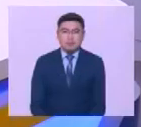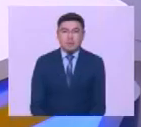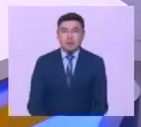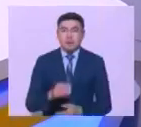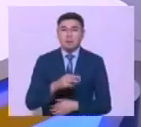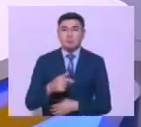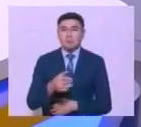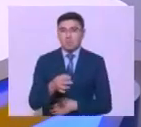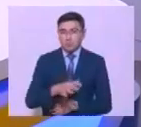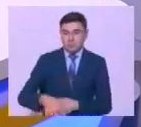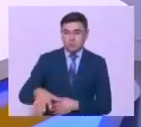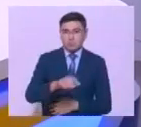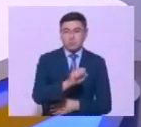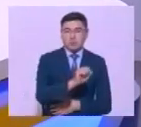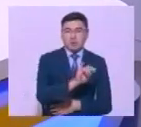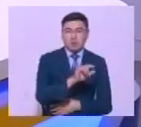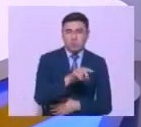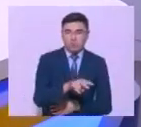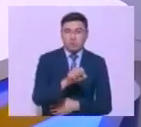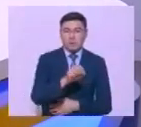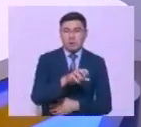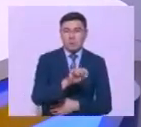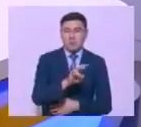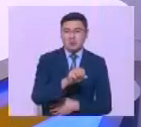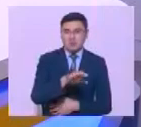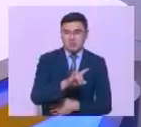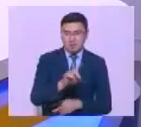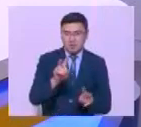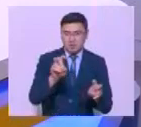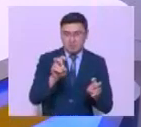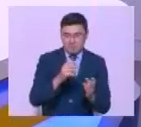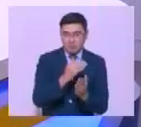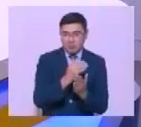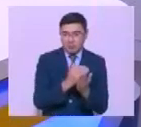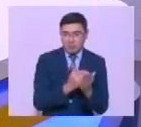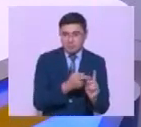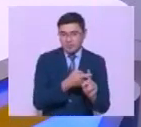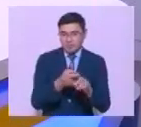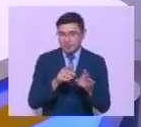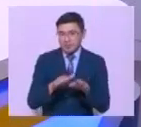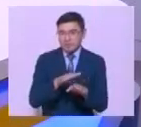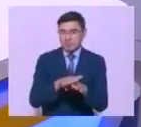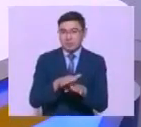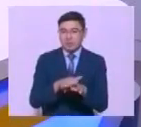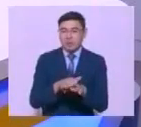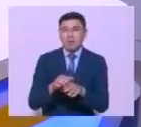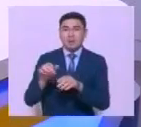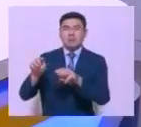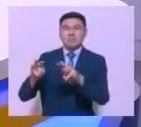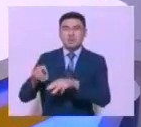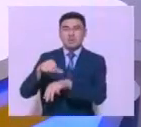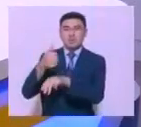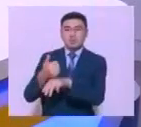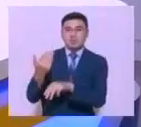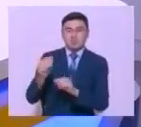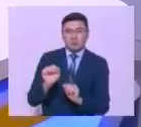Өңірде ауыл аманаты бағдарламасы жүзеге асып жатыр. Облысқа жұмыс сапарымен келген премьер-министрдің кеңесшісі Ералы Тоғжанов жобаның